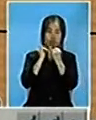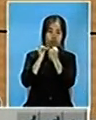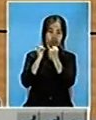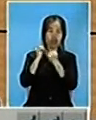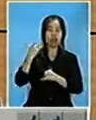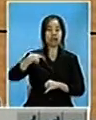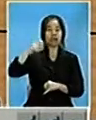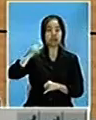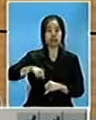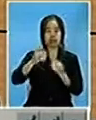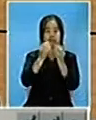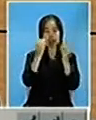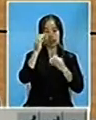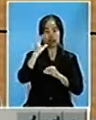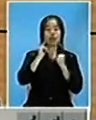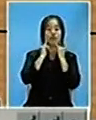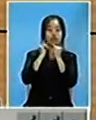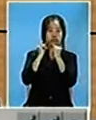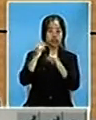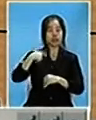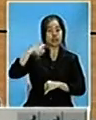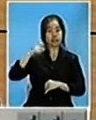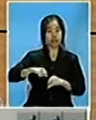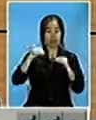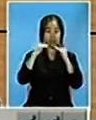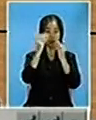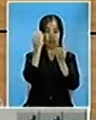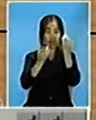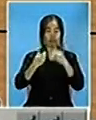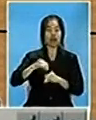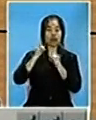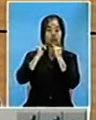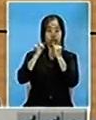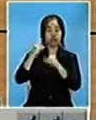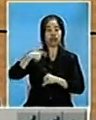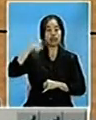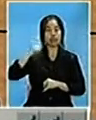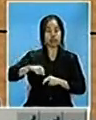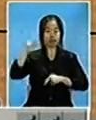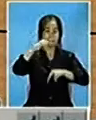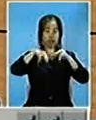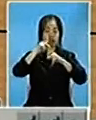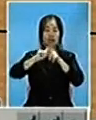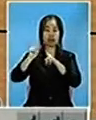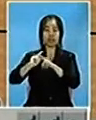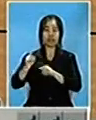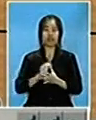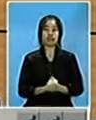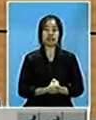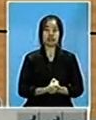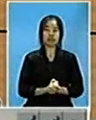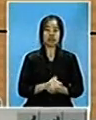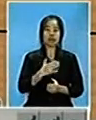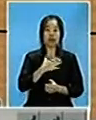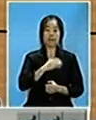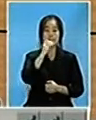ศาลรัฐธรรมนูญโจมตีให้ร้ายศาลยุติธรรมโจมตีให้ร้ายศาลปกครองหรือศาลต่างๆเราต้องยืนยันกับพี่